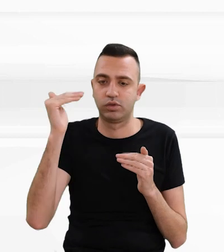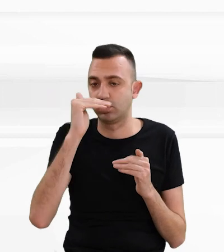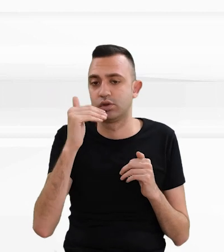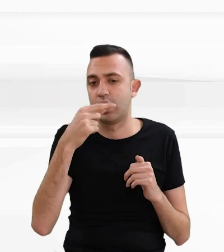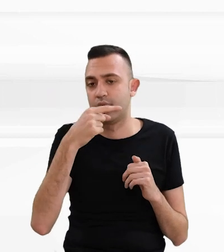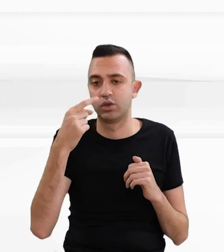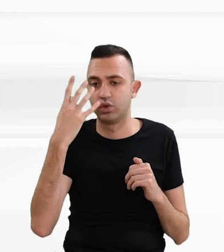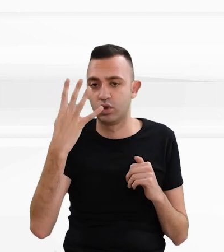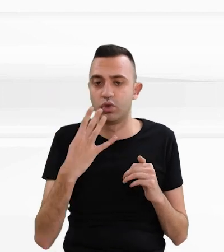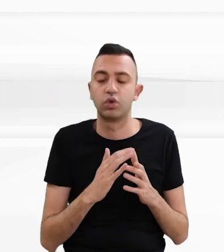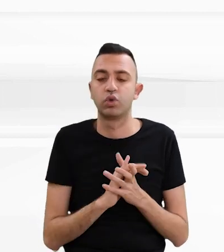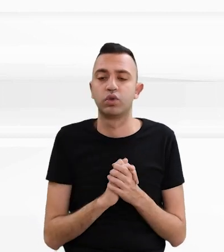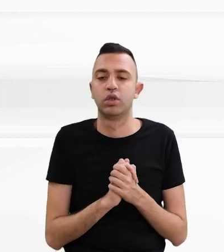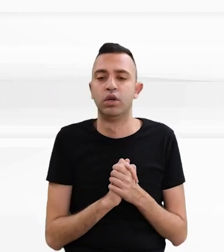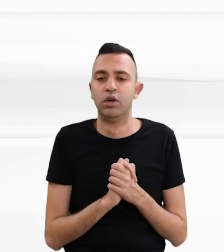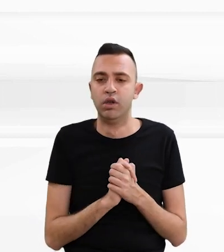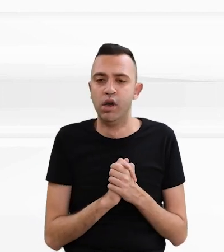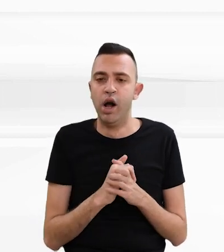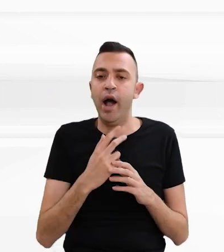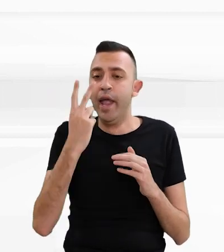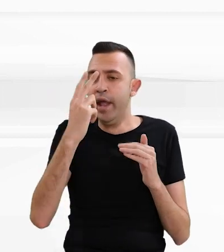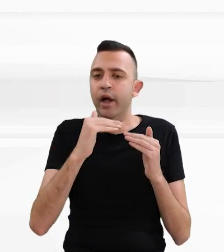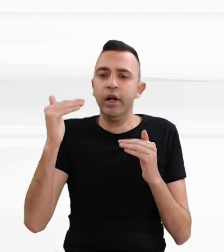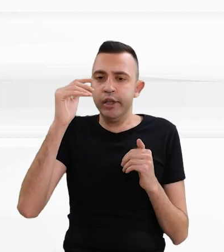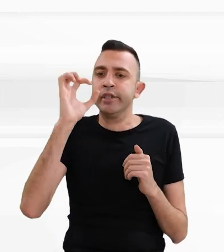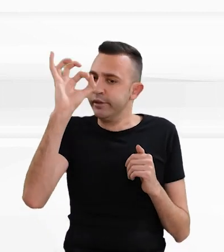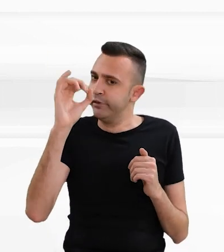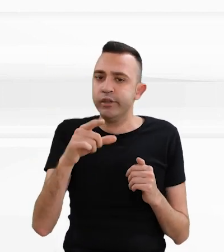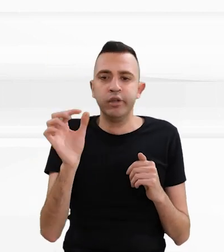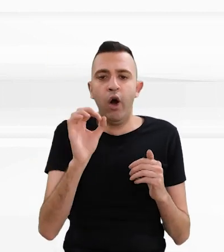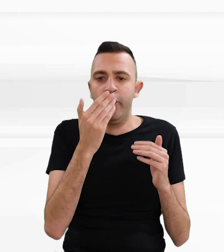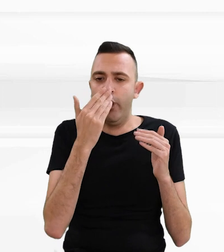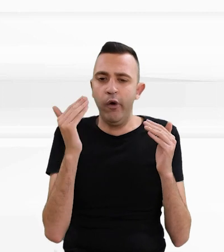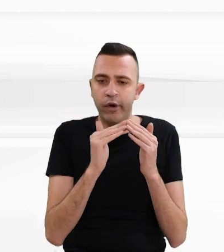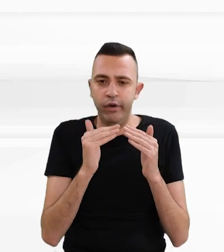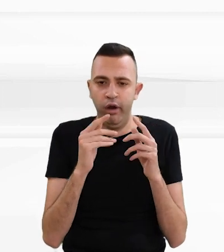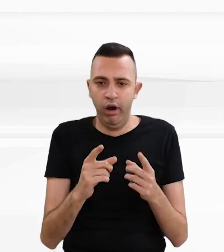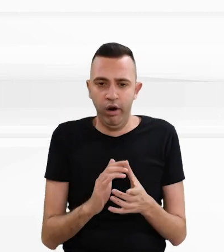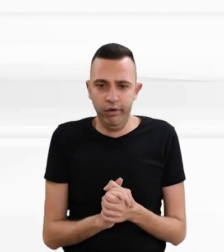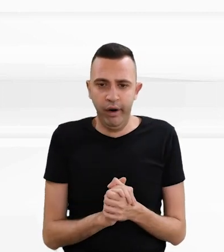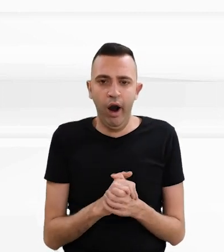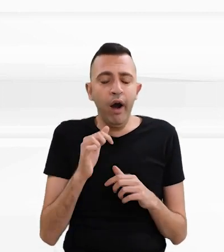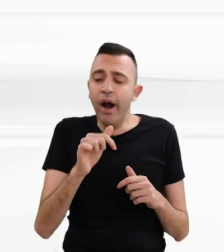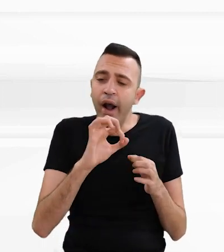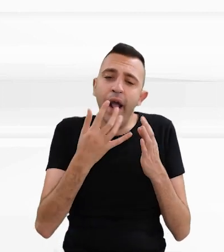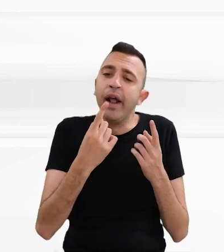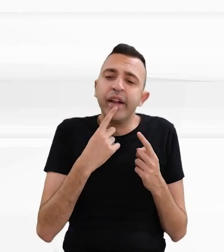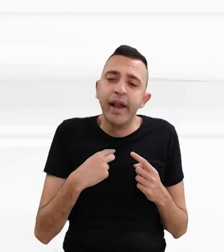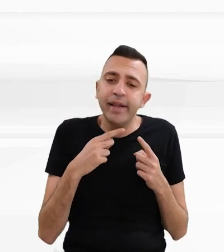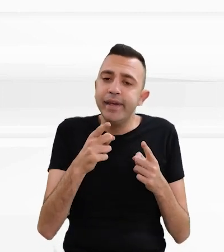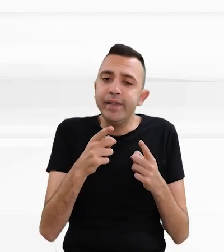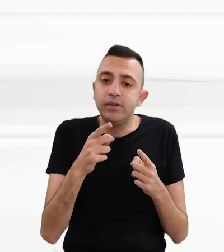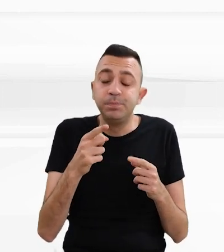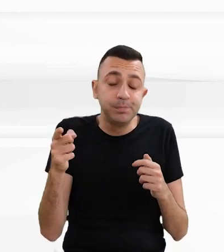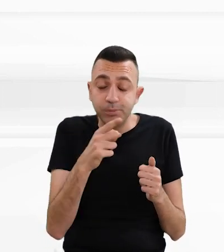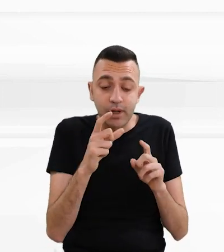son olarak 430 da yine 200 0 olarak yazılabilir Peki bana demişti ki birbirine denk